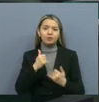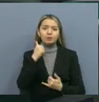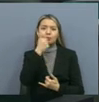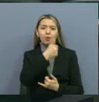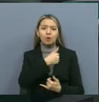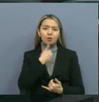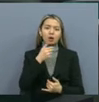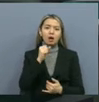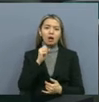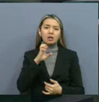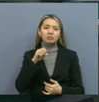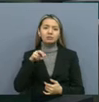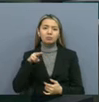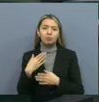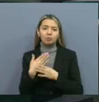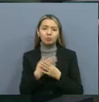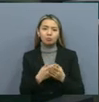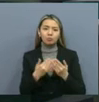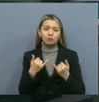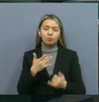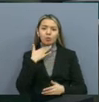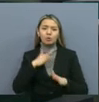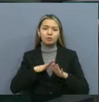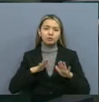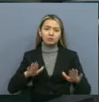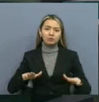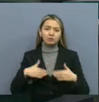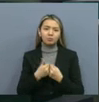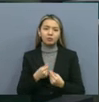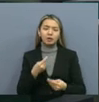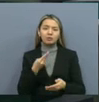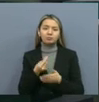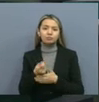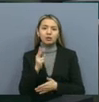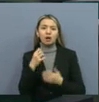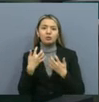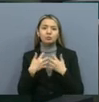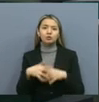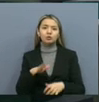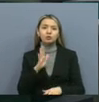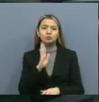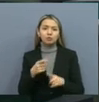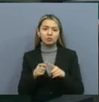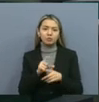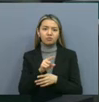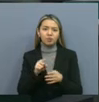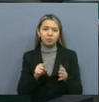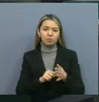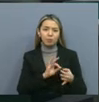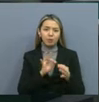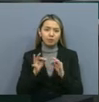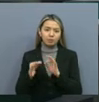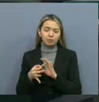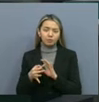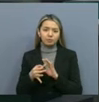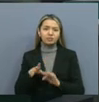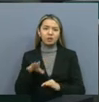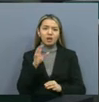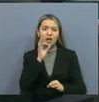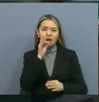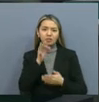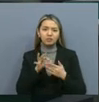бастап атаулы әлеуметтік көмекпен көпбалалы отбасыларға жәрдемақылар қалай есептелетін болады. Мәселен мән-жайын осы сауалдарға жауап